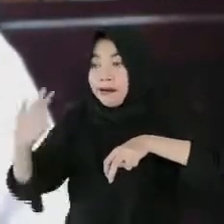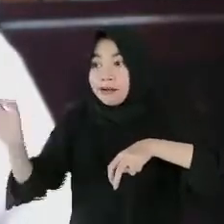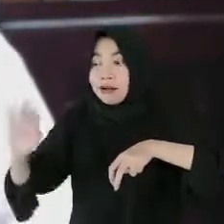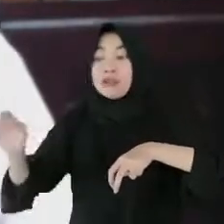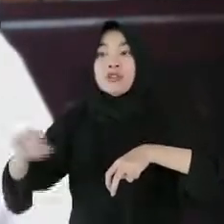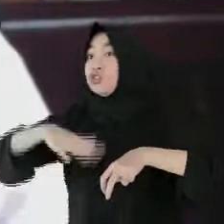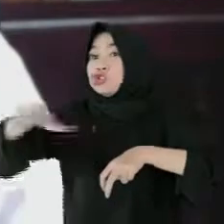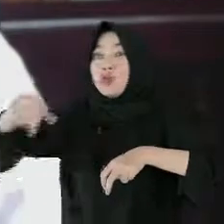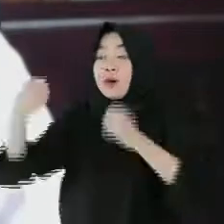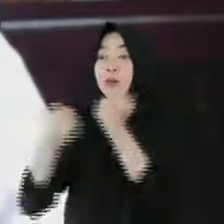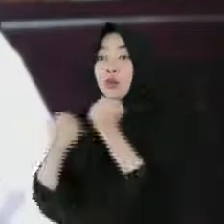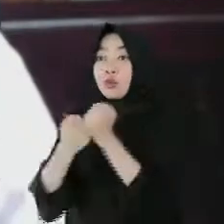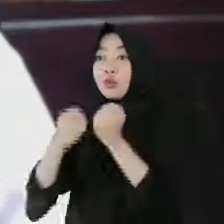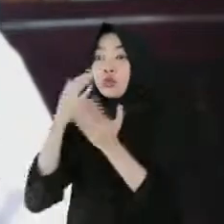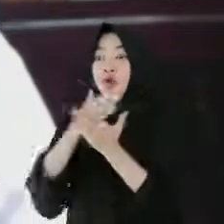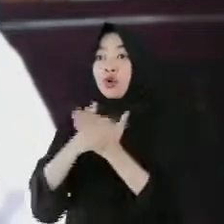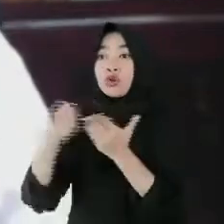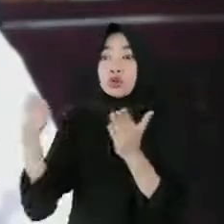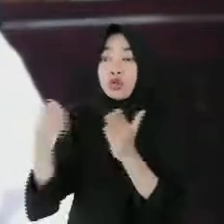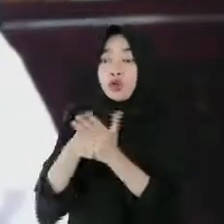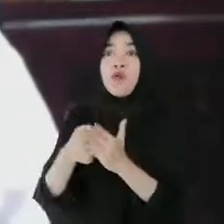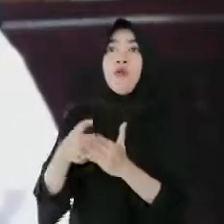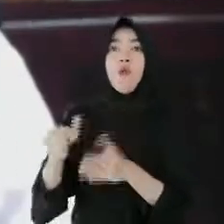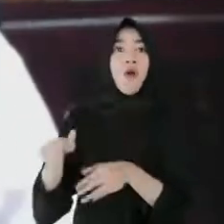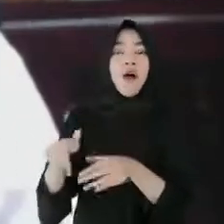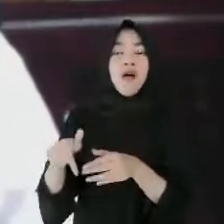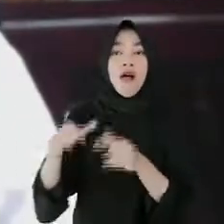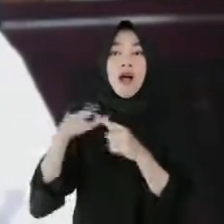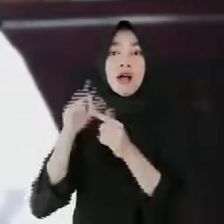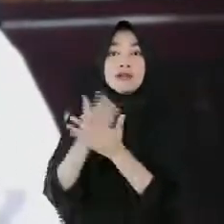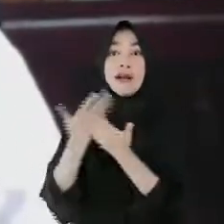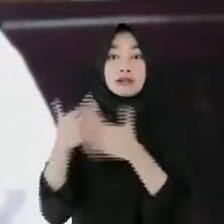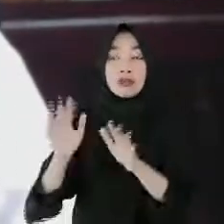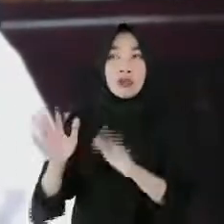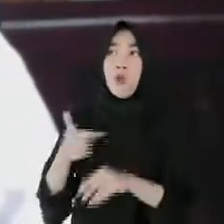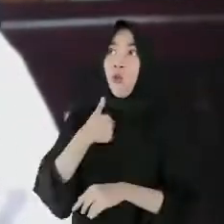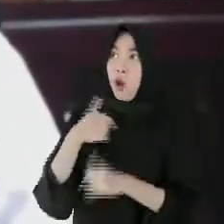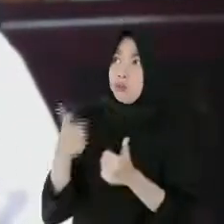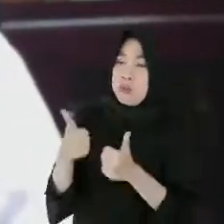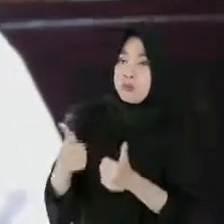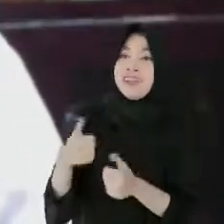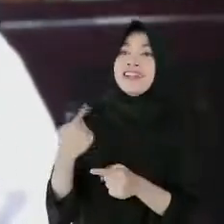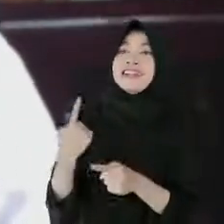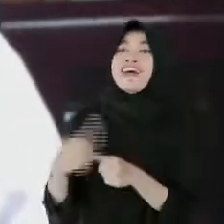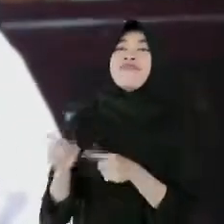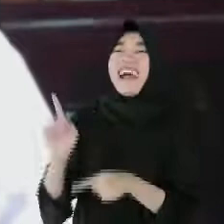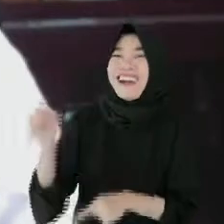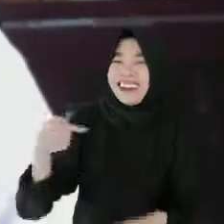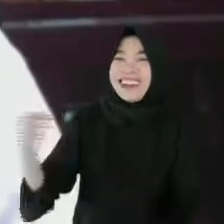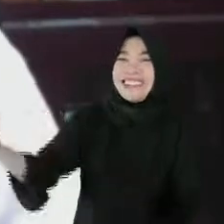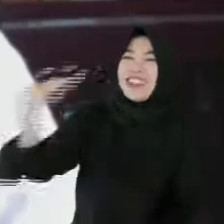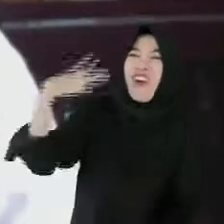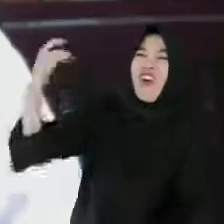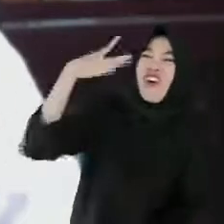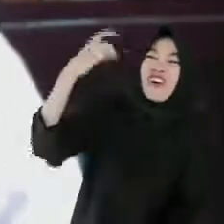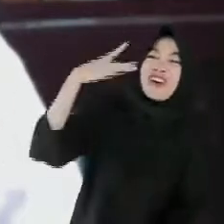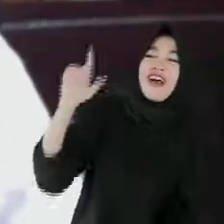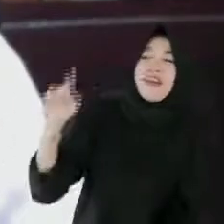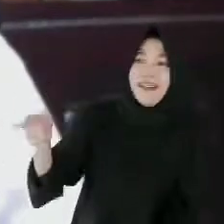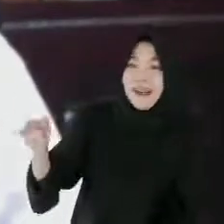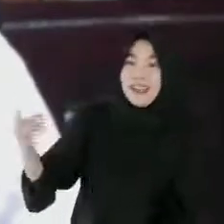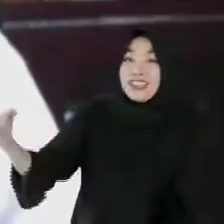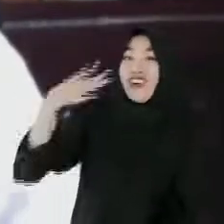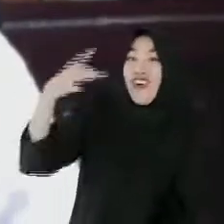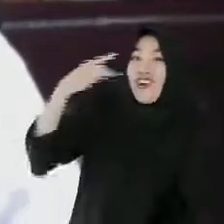alhamdulillah begitu selesai Menpora Cup itu paint hanya saja sempat ditegur oleh Pak pesan